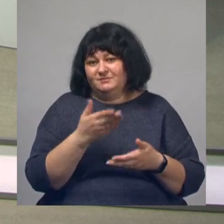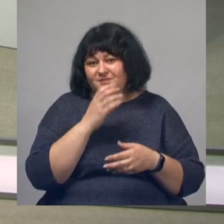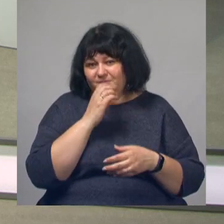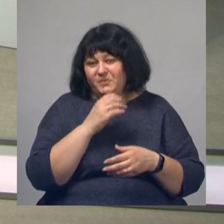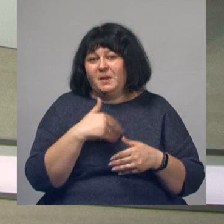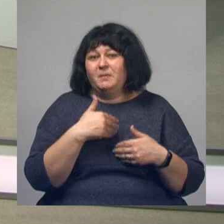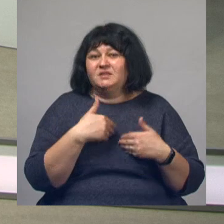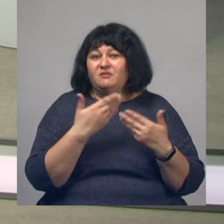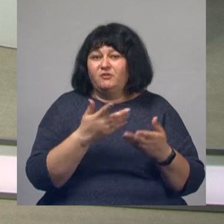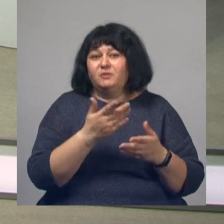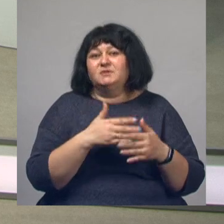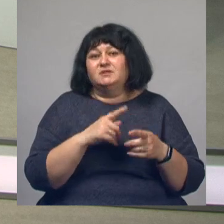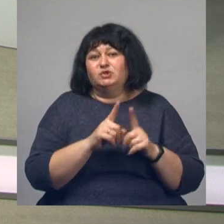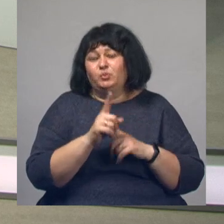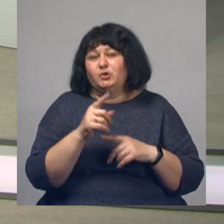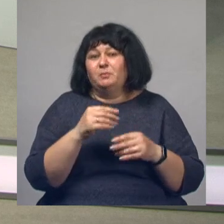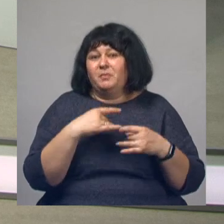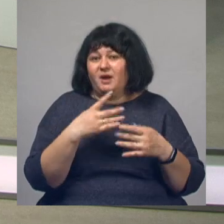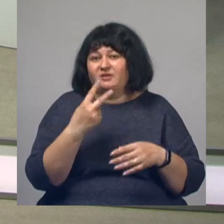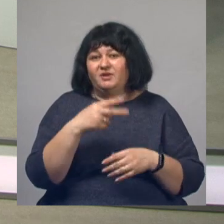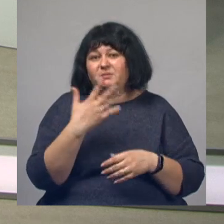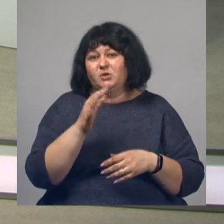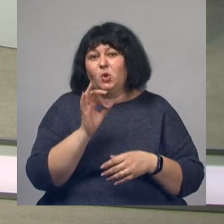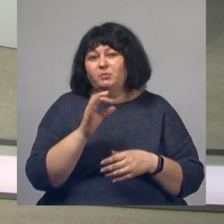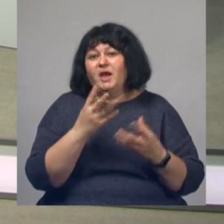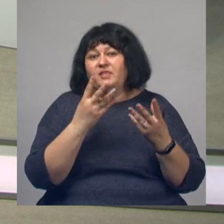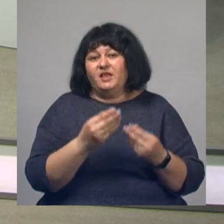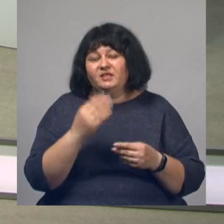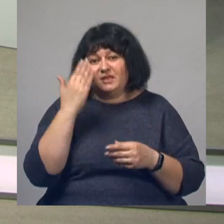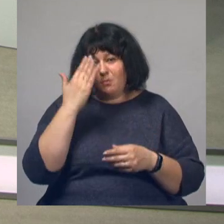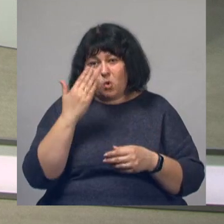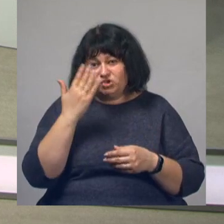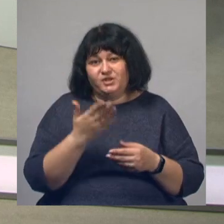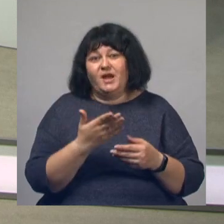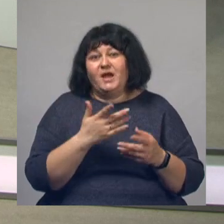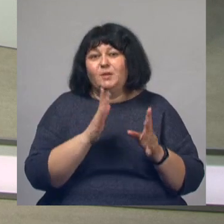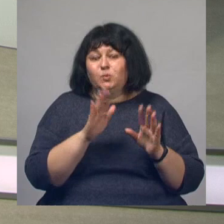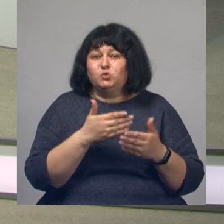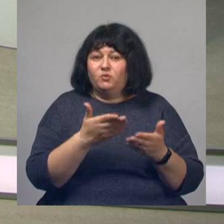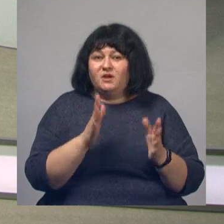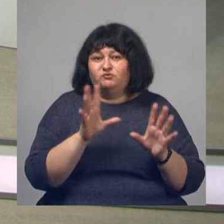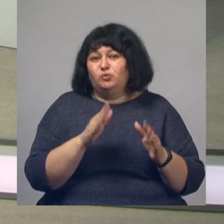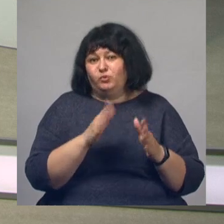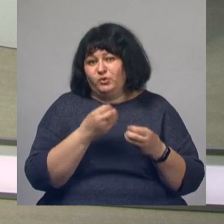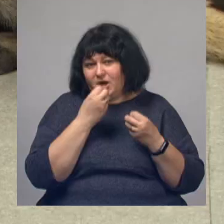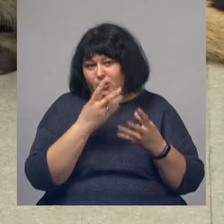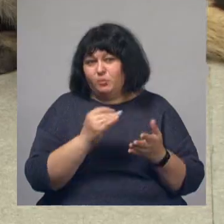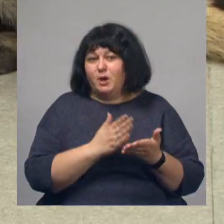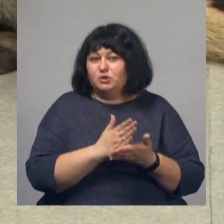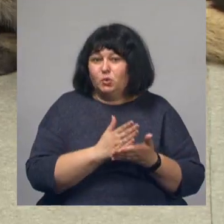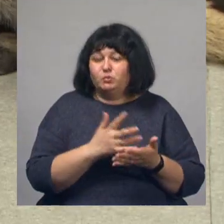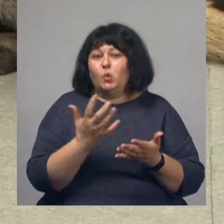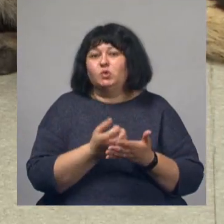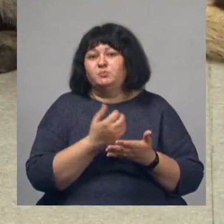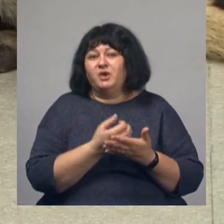вас с наступающим праздником, 25 октября, День таможенника. Да. Пусть у вас все будет хорошо по службе, успехов